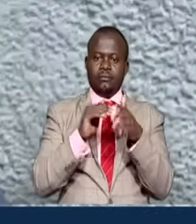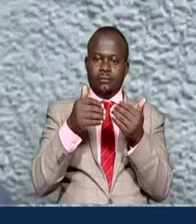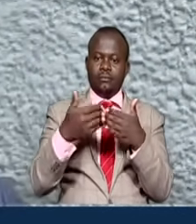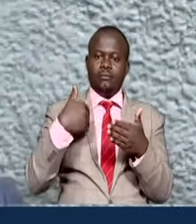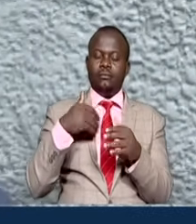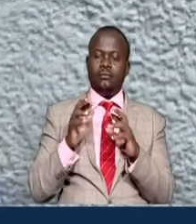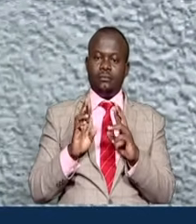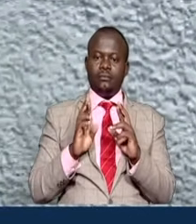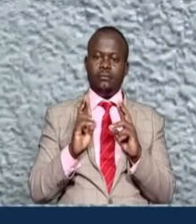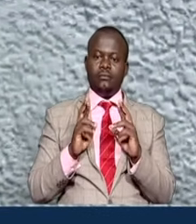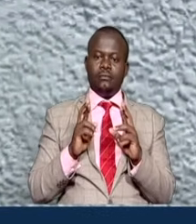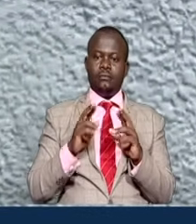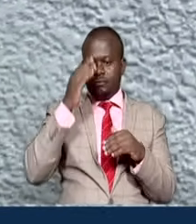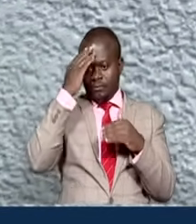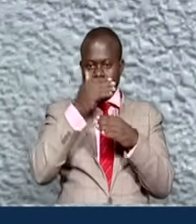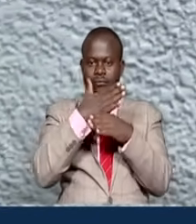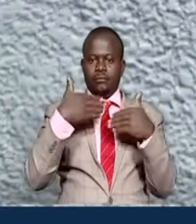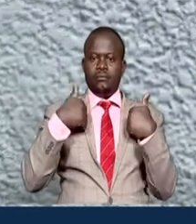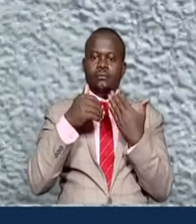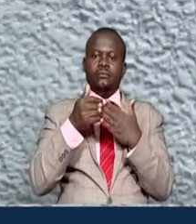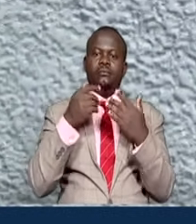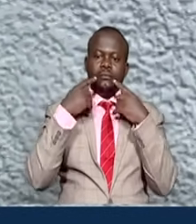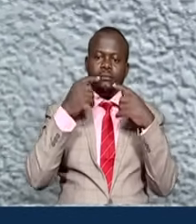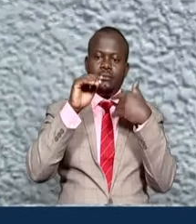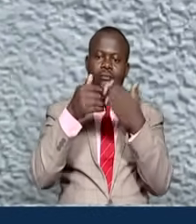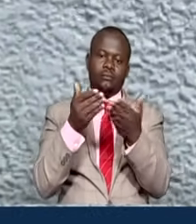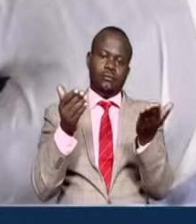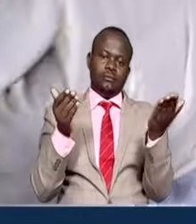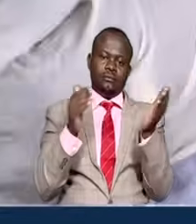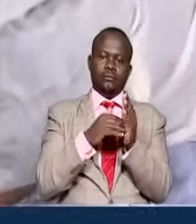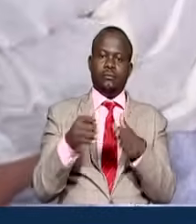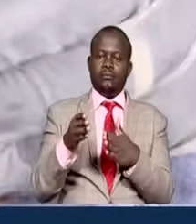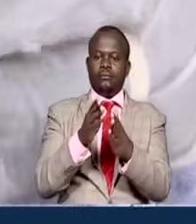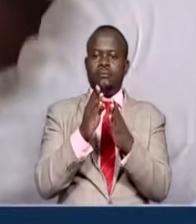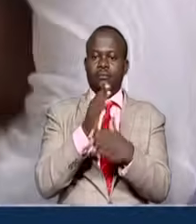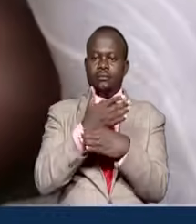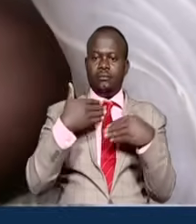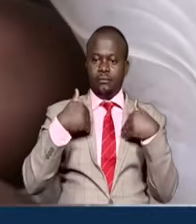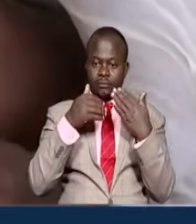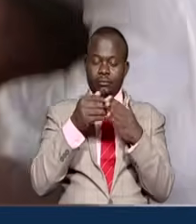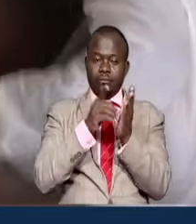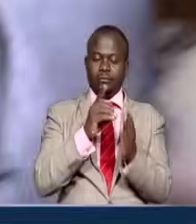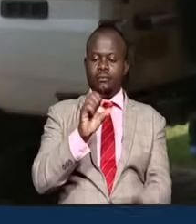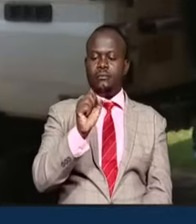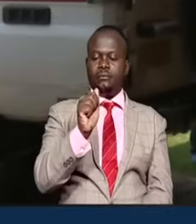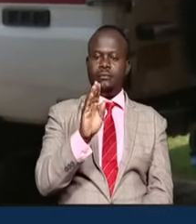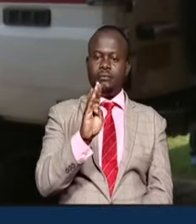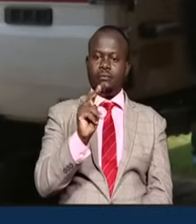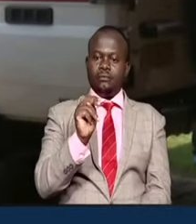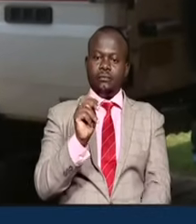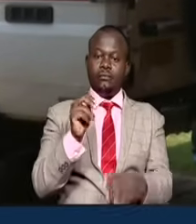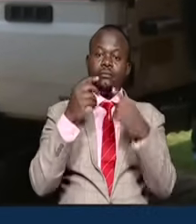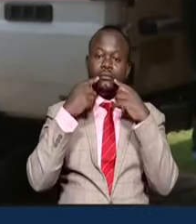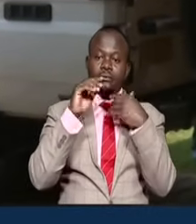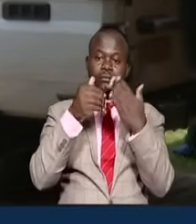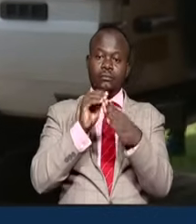icyizere kuko Minisante yatangaje ko yatumije ambulance kandi ziri mu nzira. Minisitiri w'ubuzima Dr. Sabin Nsanzimana avuga ko kuri